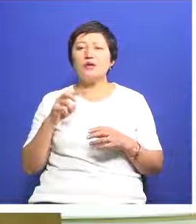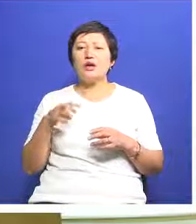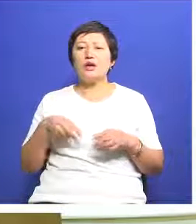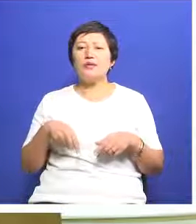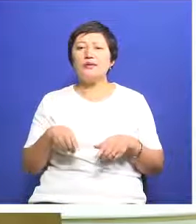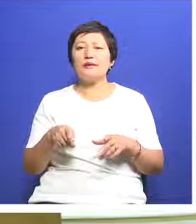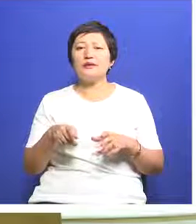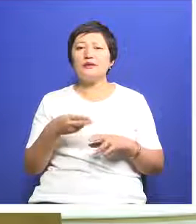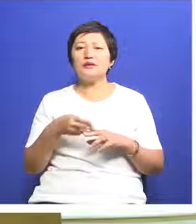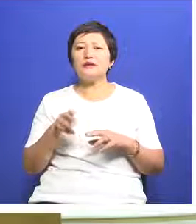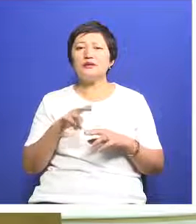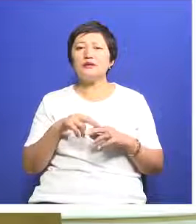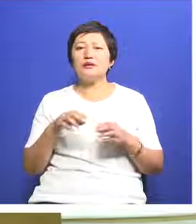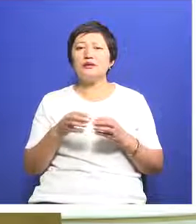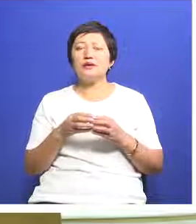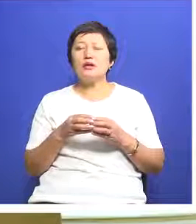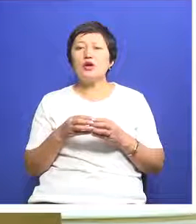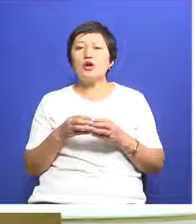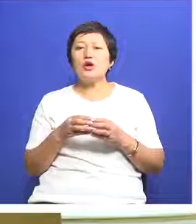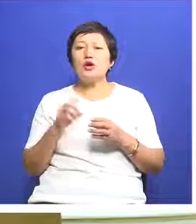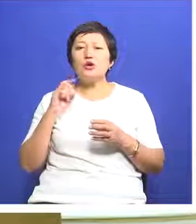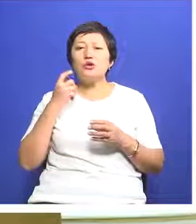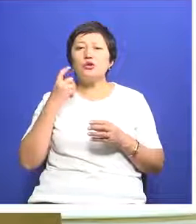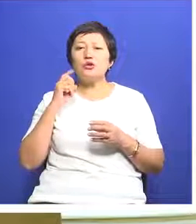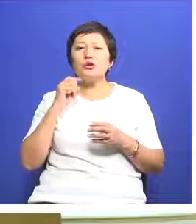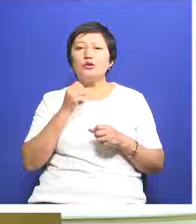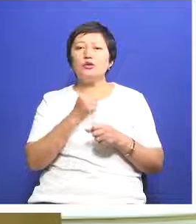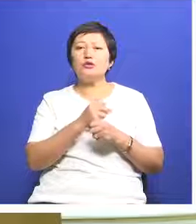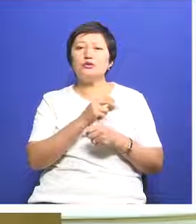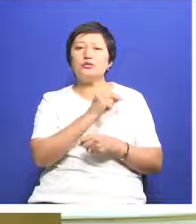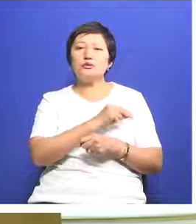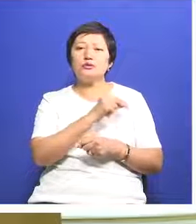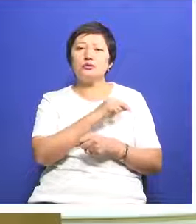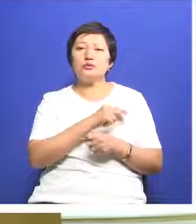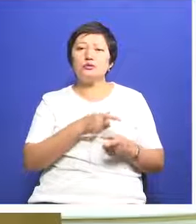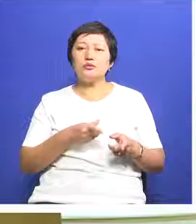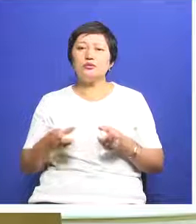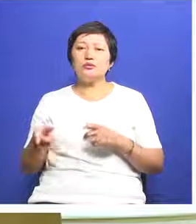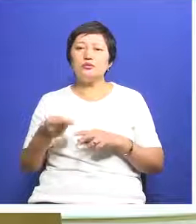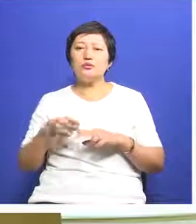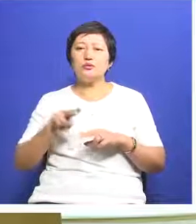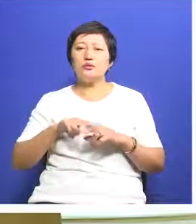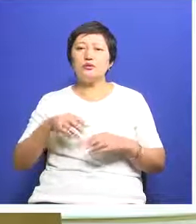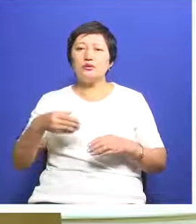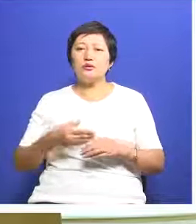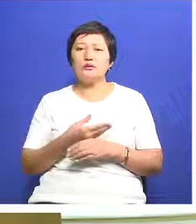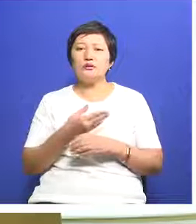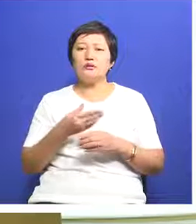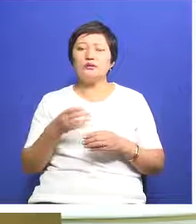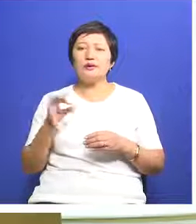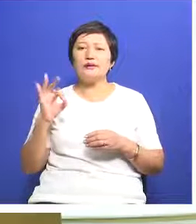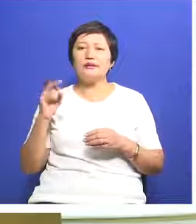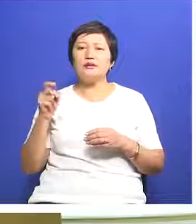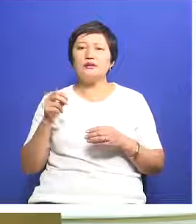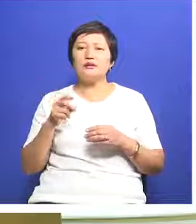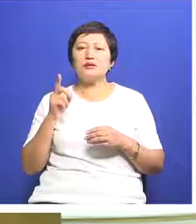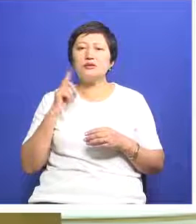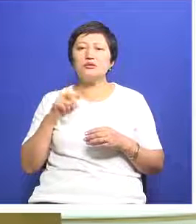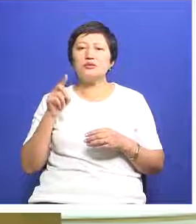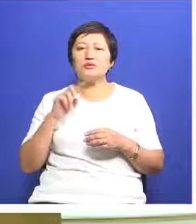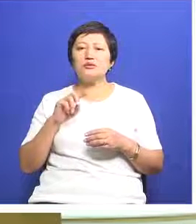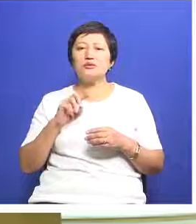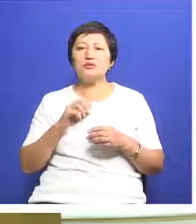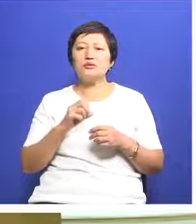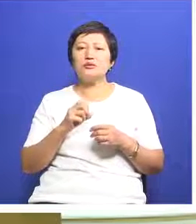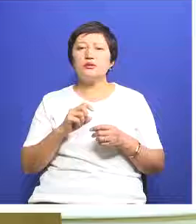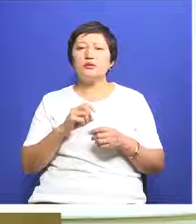трассасын жаңағы күрделі жөндеуден өткізуге. Күрделі жөндеуден өткізу, жаңадан дренаж қазып, су мұнарасын жөндеу